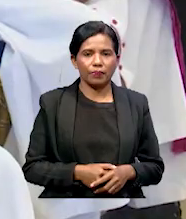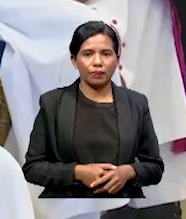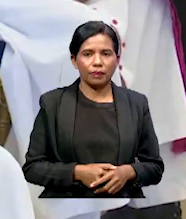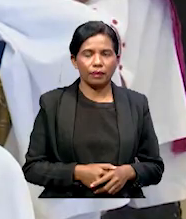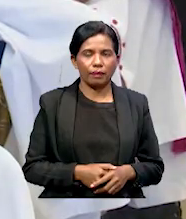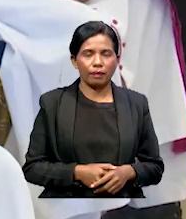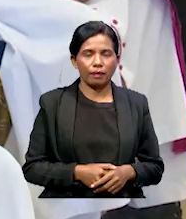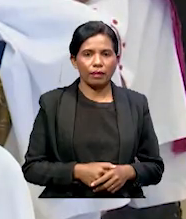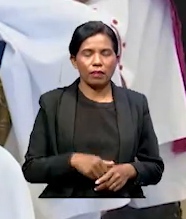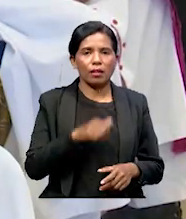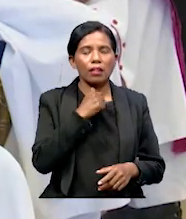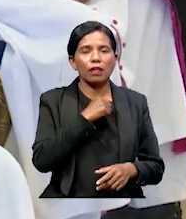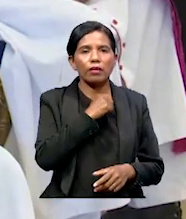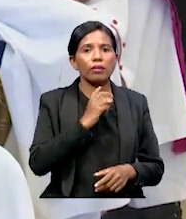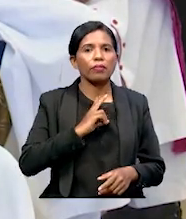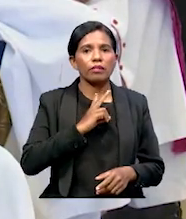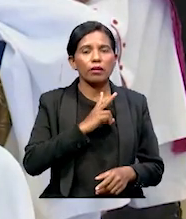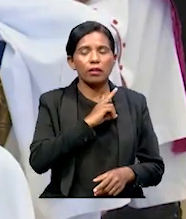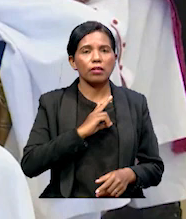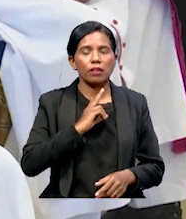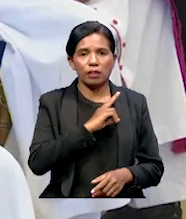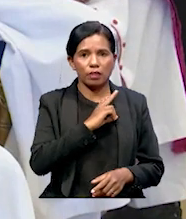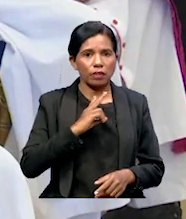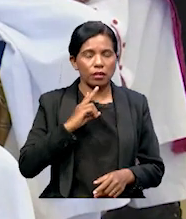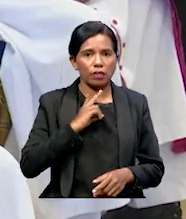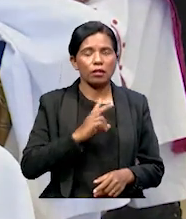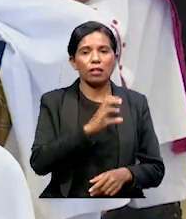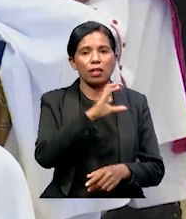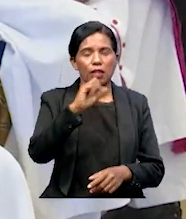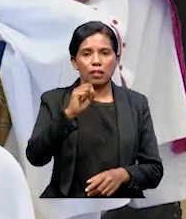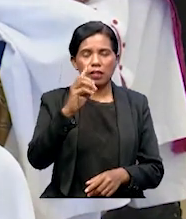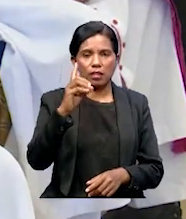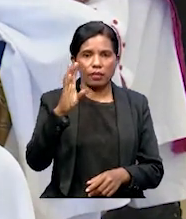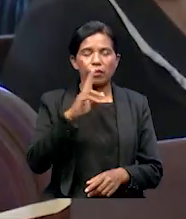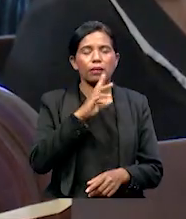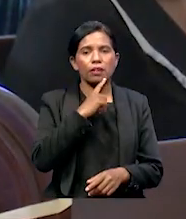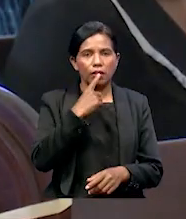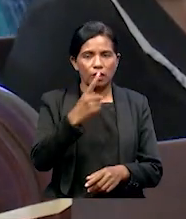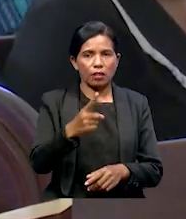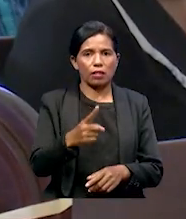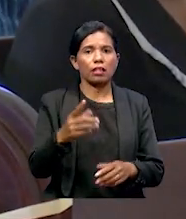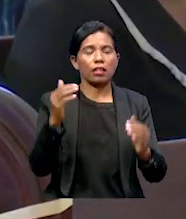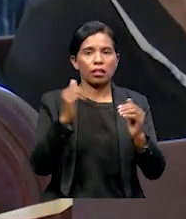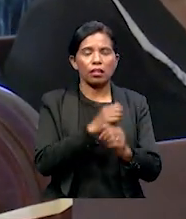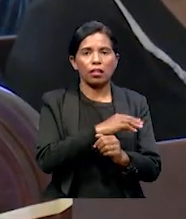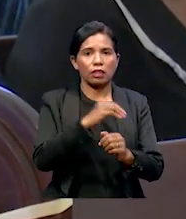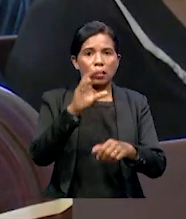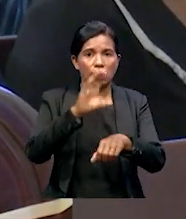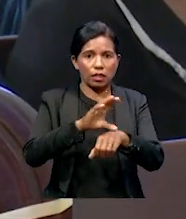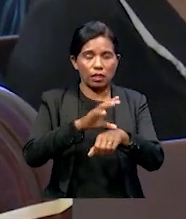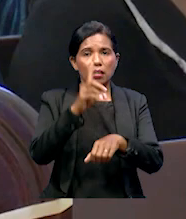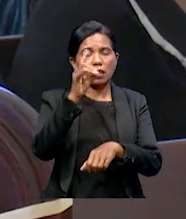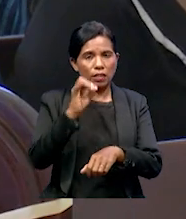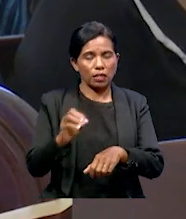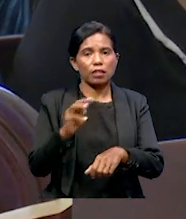Dom Virgil o Cardeal Duque Carmo da Silva HDB hatoli hirakne wan hira halau liturgia da palavra ia Catedral dili segunda semana